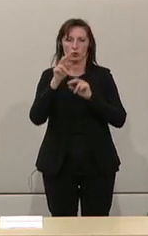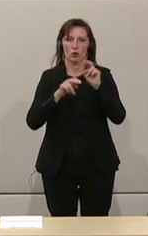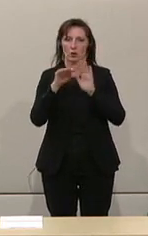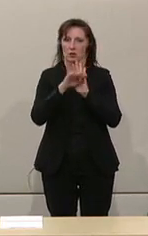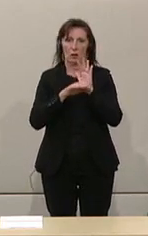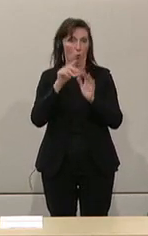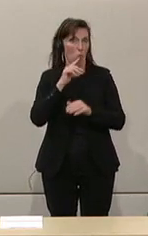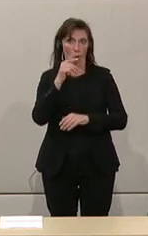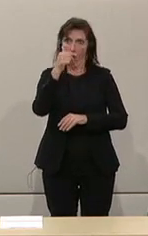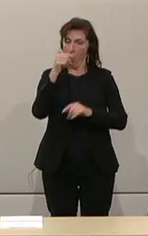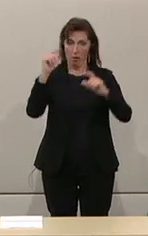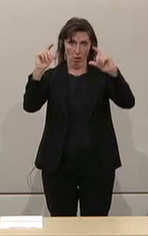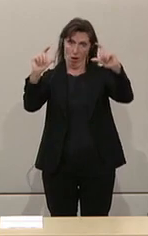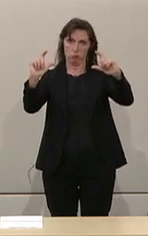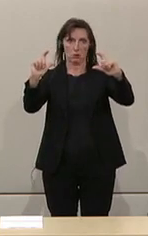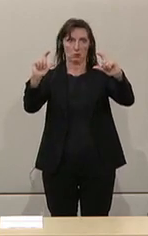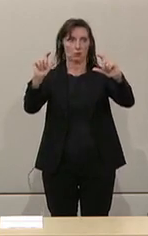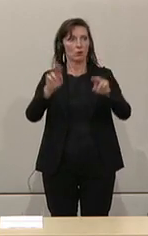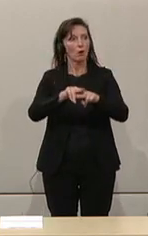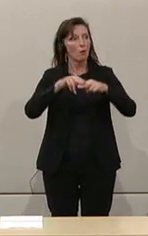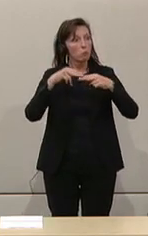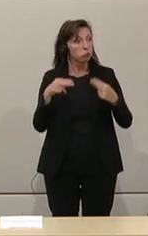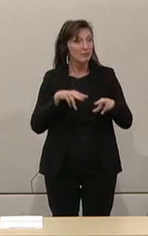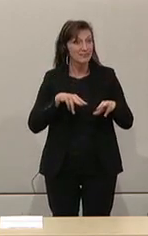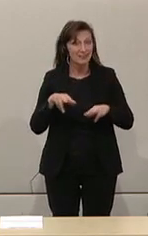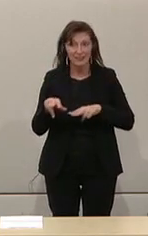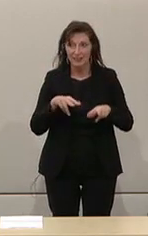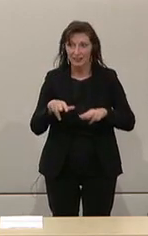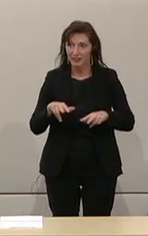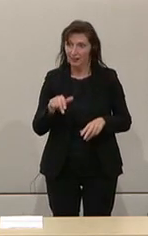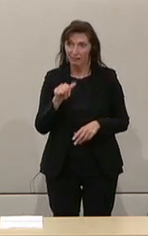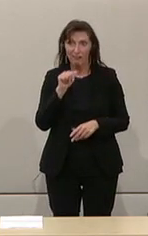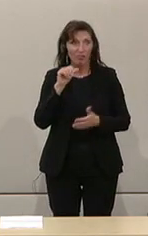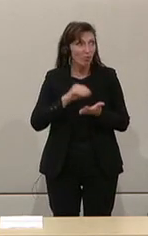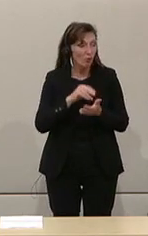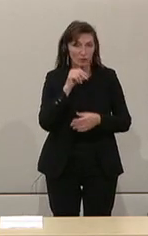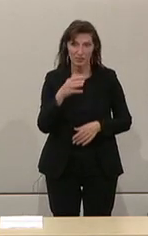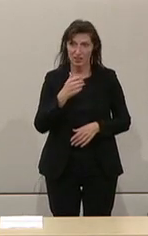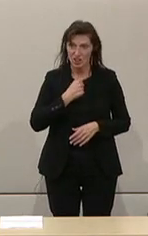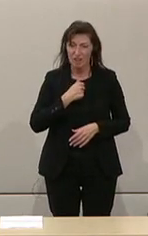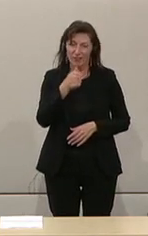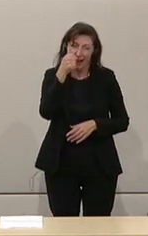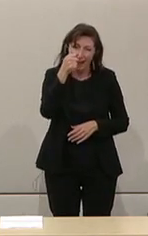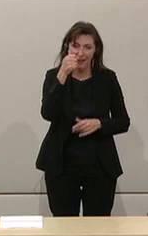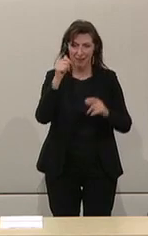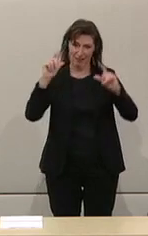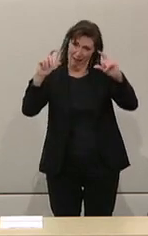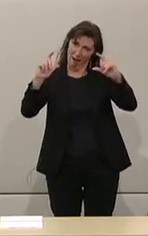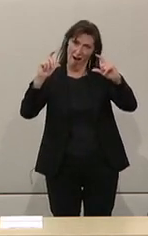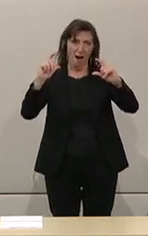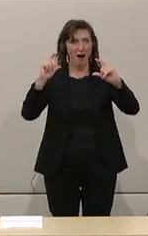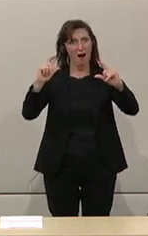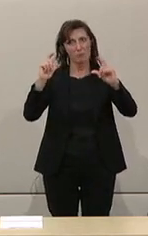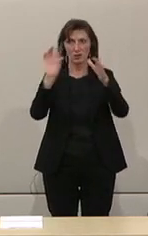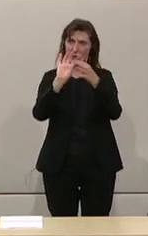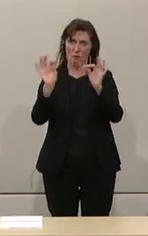Einkommensteuergesetz. Die Bundesregierung war aber nicht einmal in der Lage, diesen einen Absatz